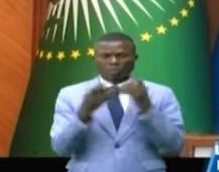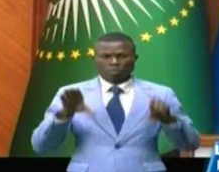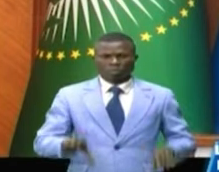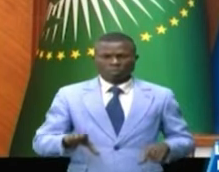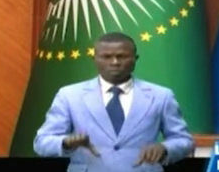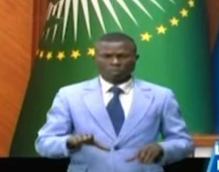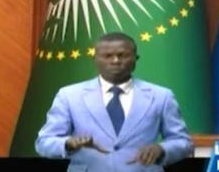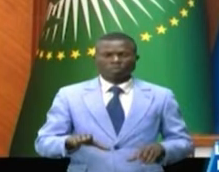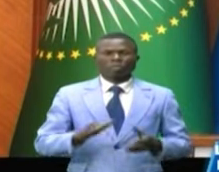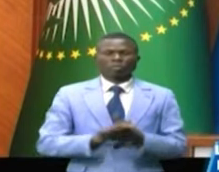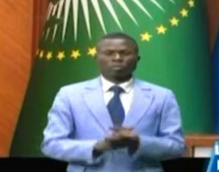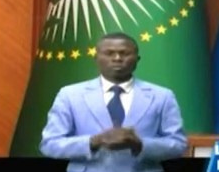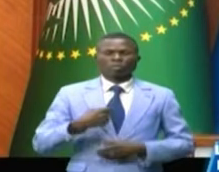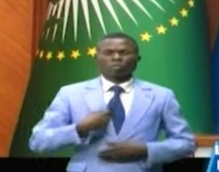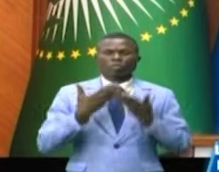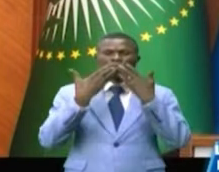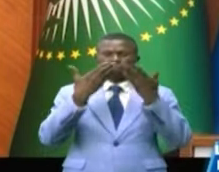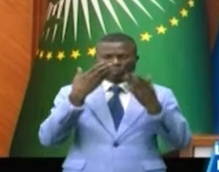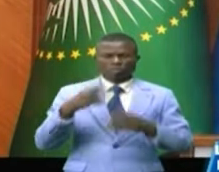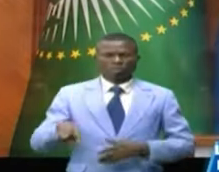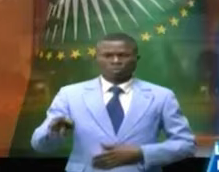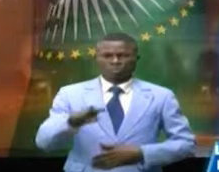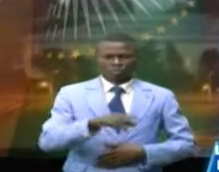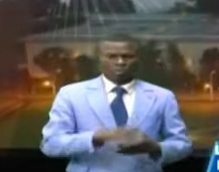Congo. Je vous remercie.